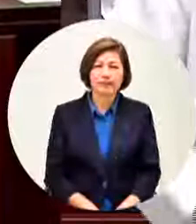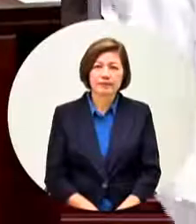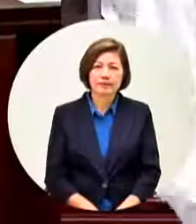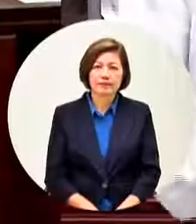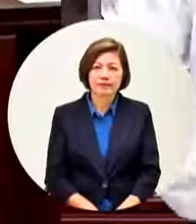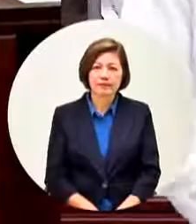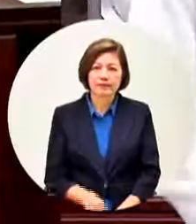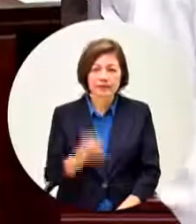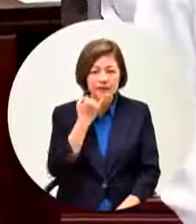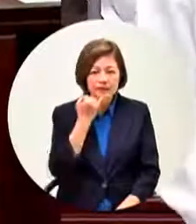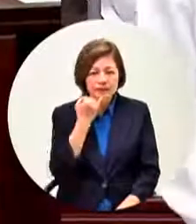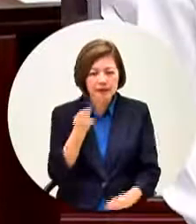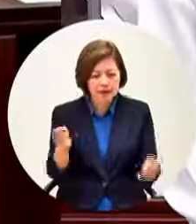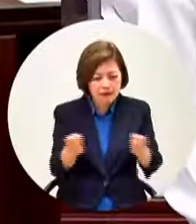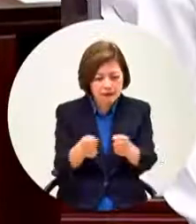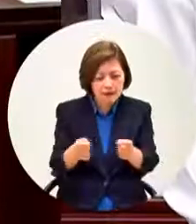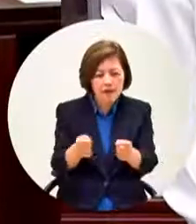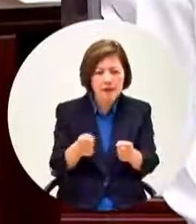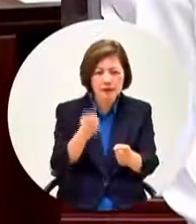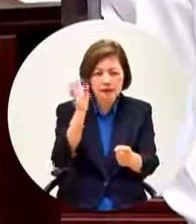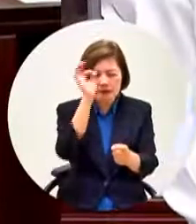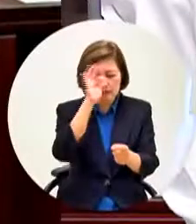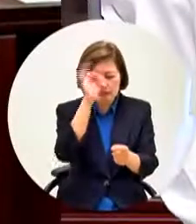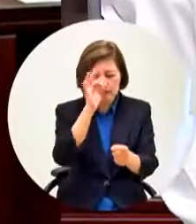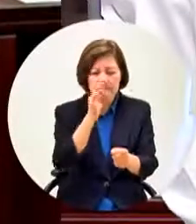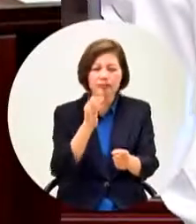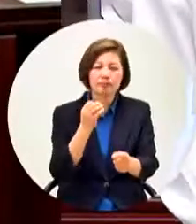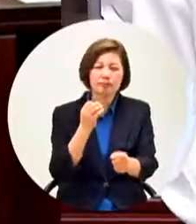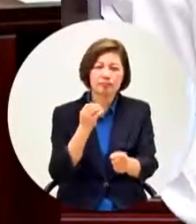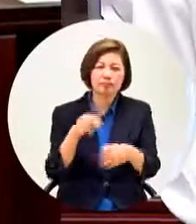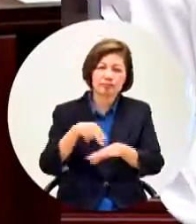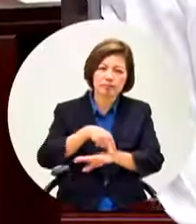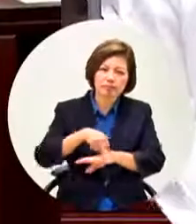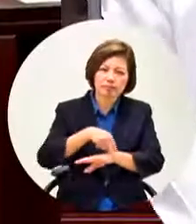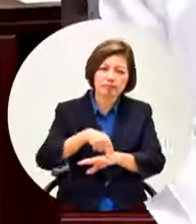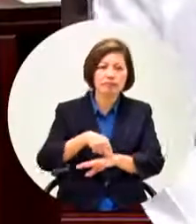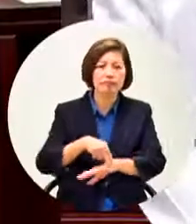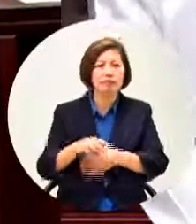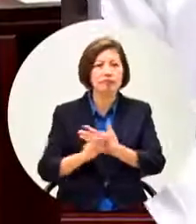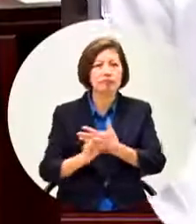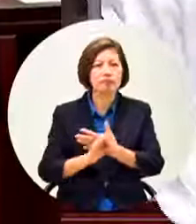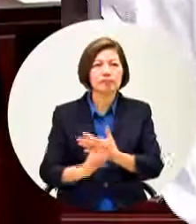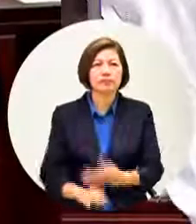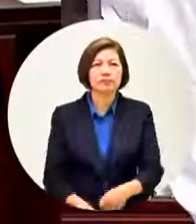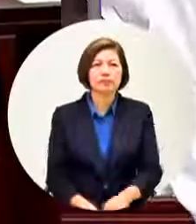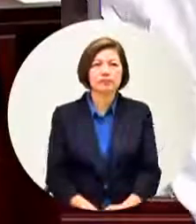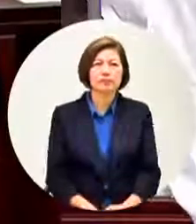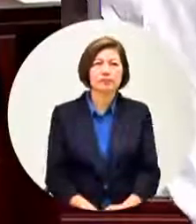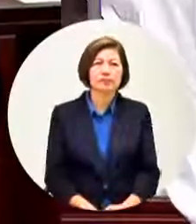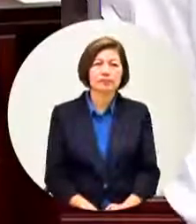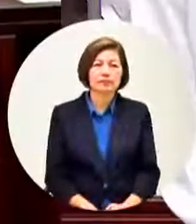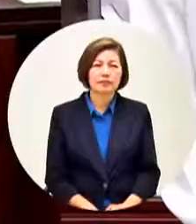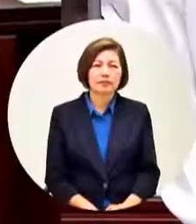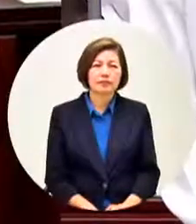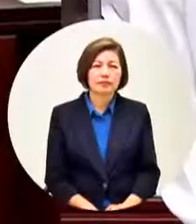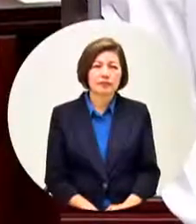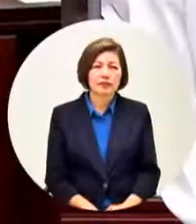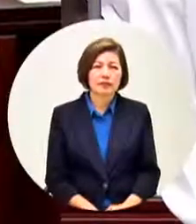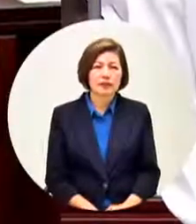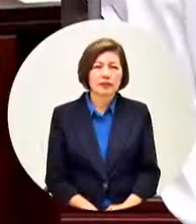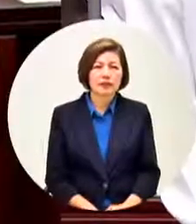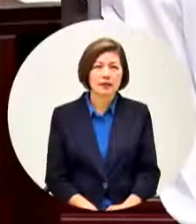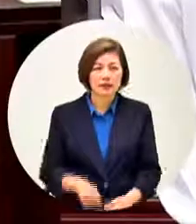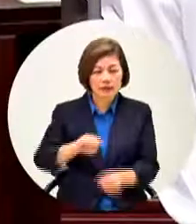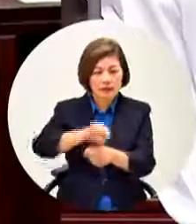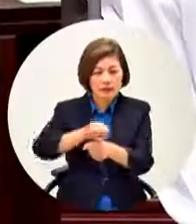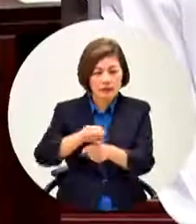有一点距离的也没有关系，我们找找看。 好好， 好，而且我们请几玩家到场。 朝这个，大家加增设这边的出